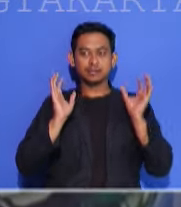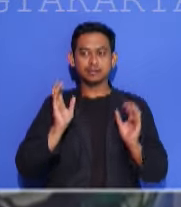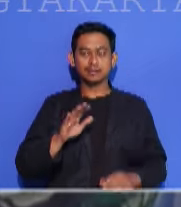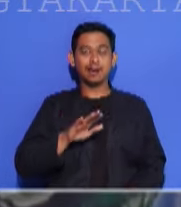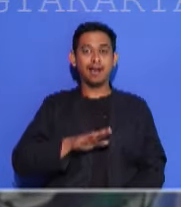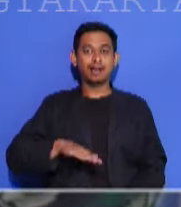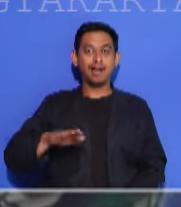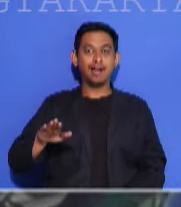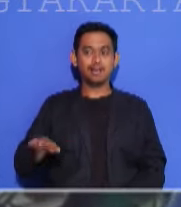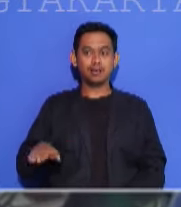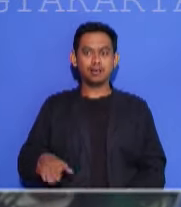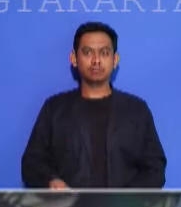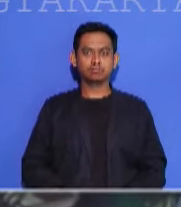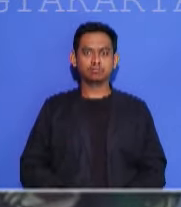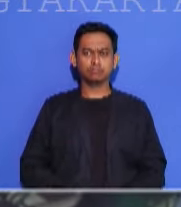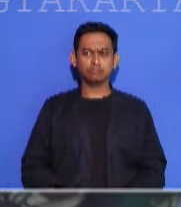putra mantu dan wali.